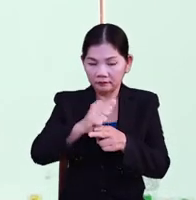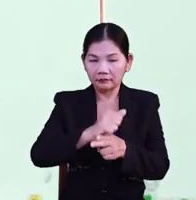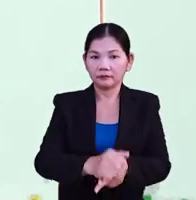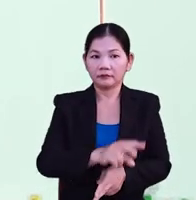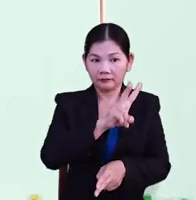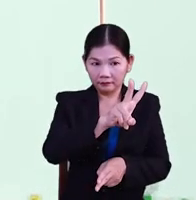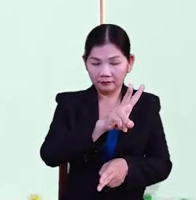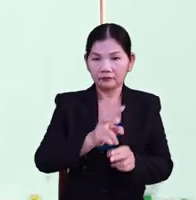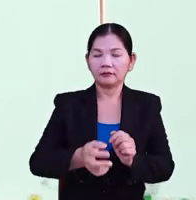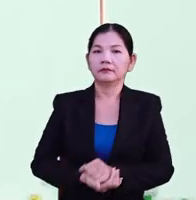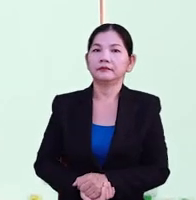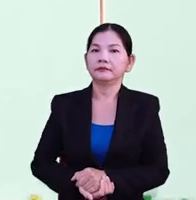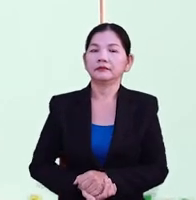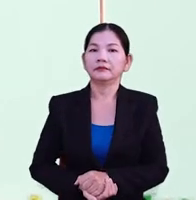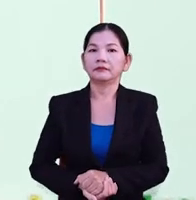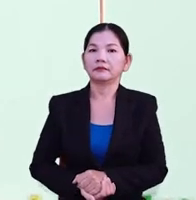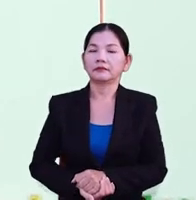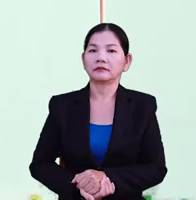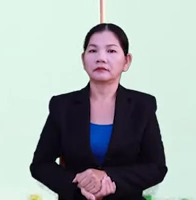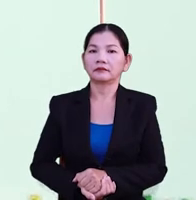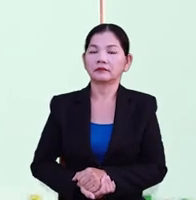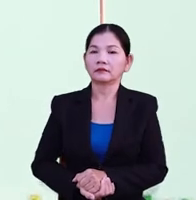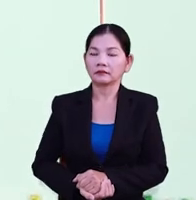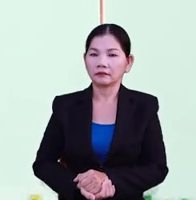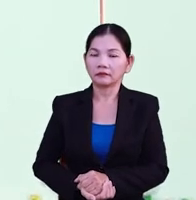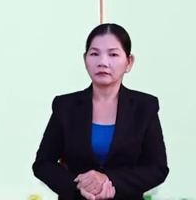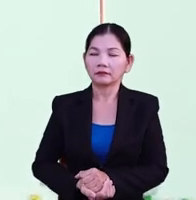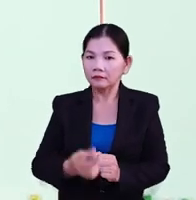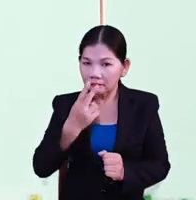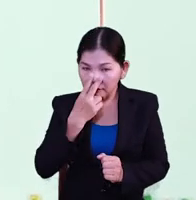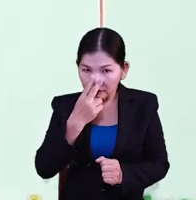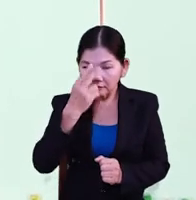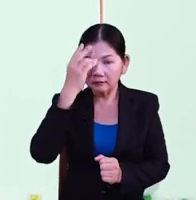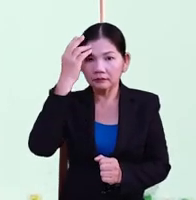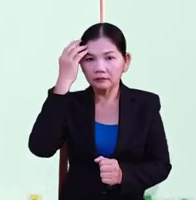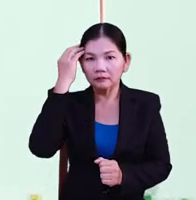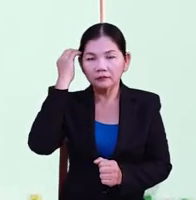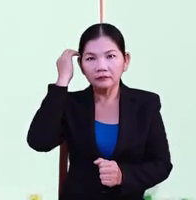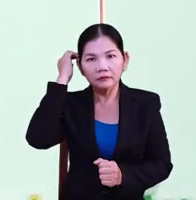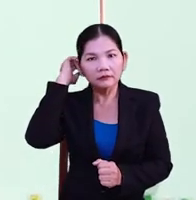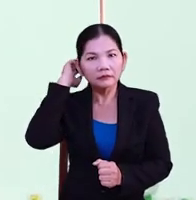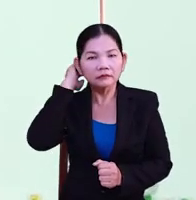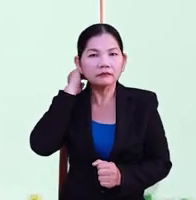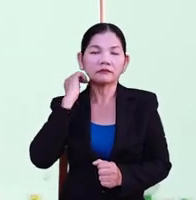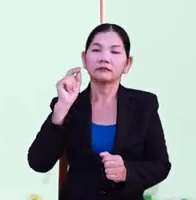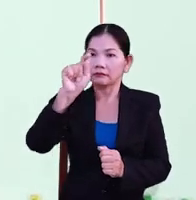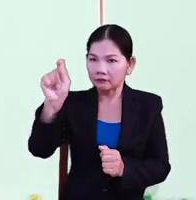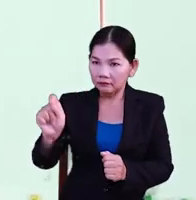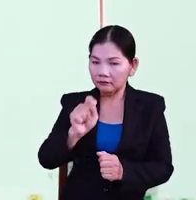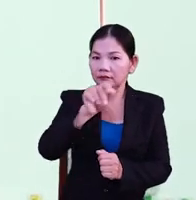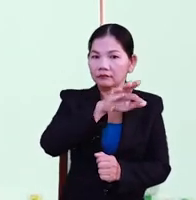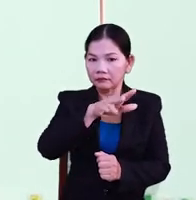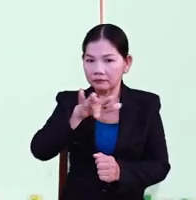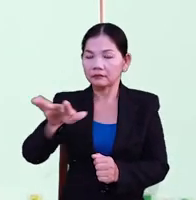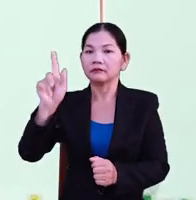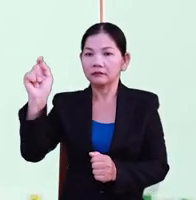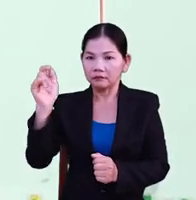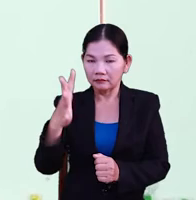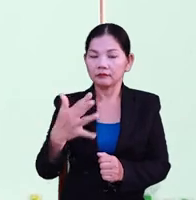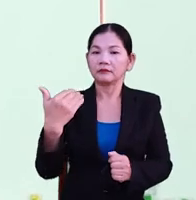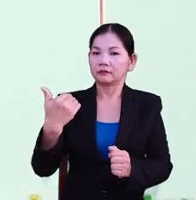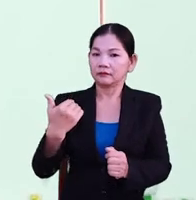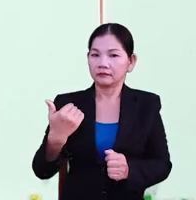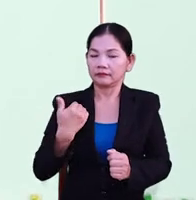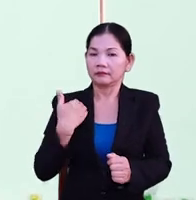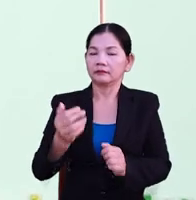វិញម្ដងចាកូនស្ដាប់អ្នកគ្រូសិនណាចវងអក្សរនៃរូបដែល